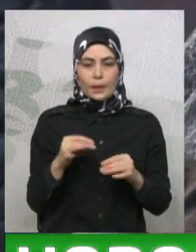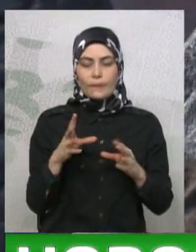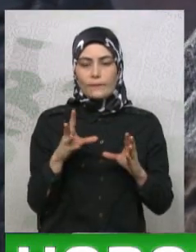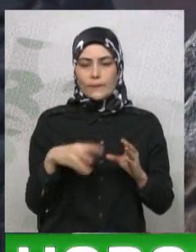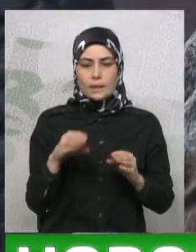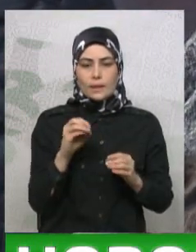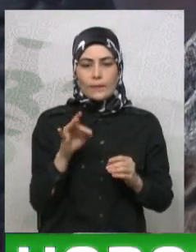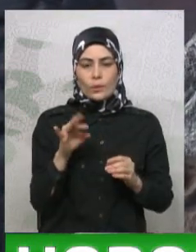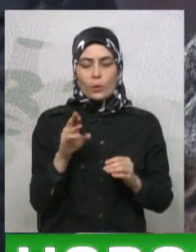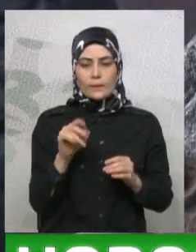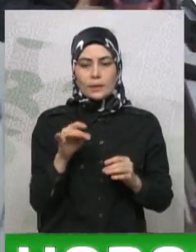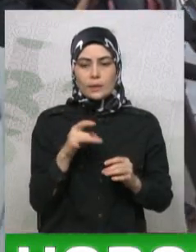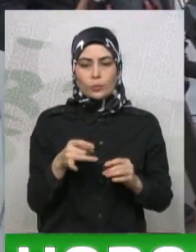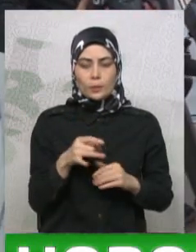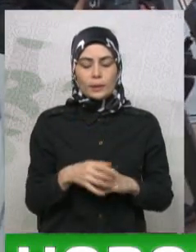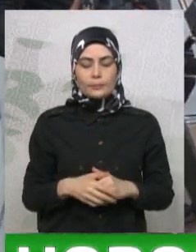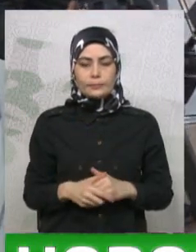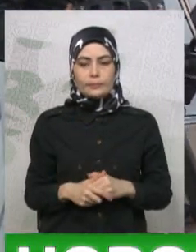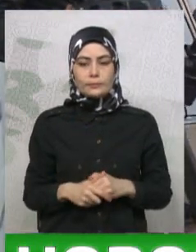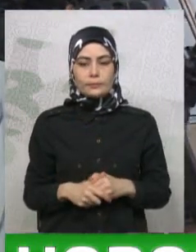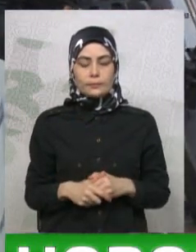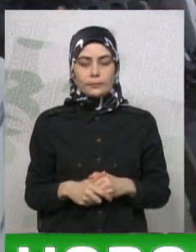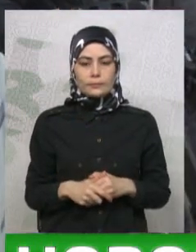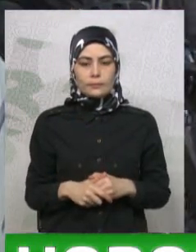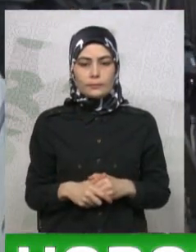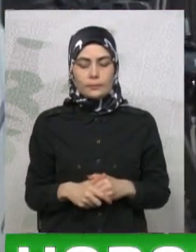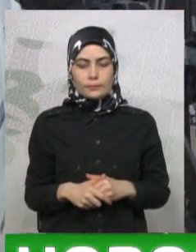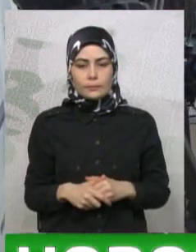северокавказских республик. Диана Дударова, Асхаб Юлакиев, Новости 24.